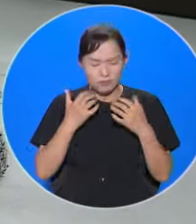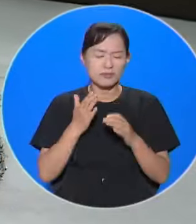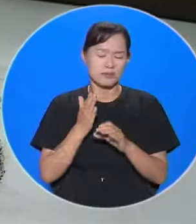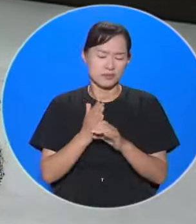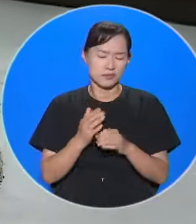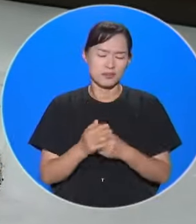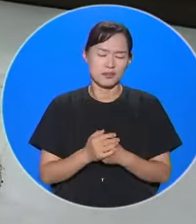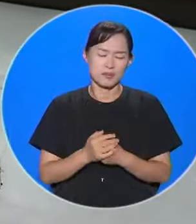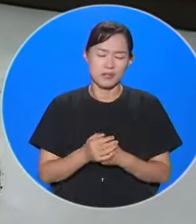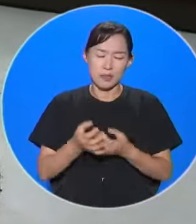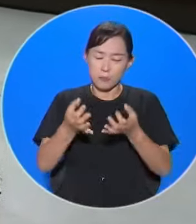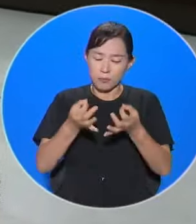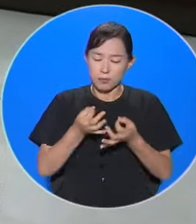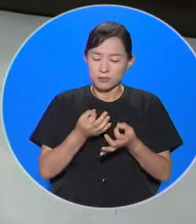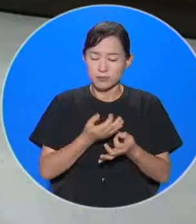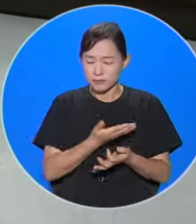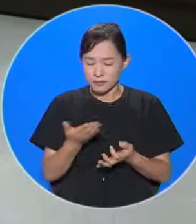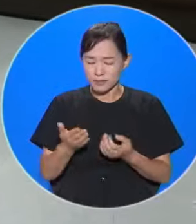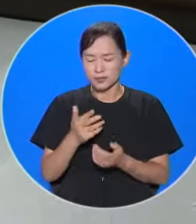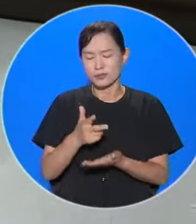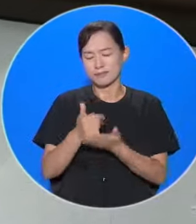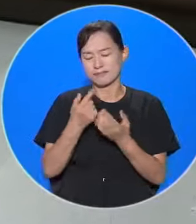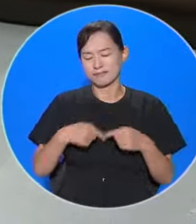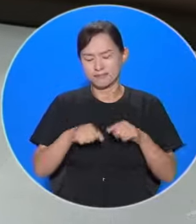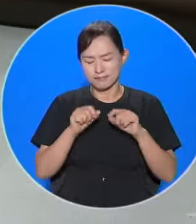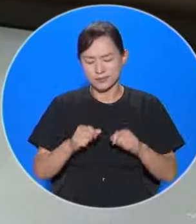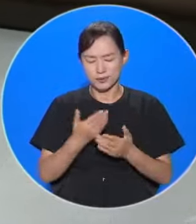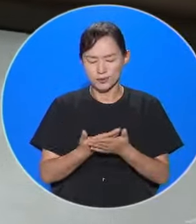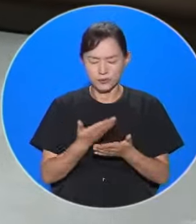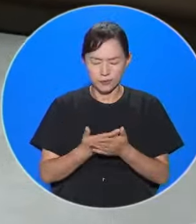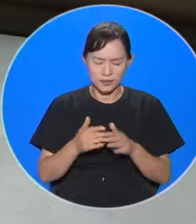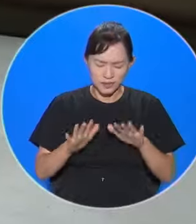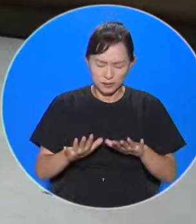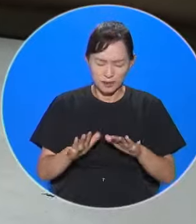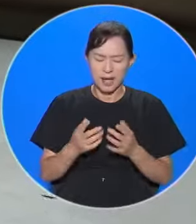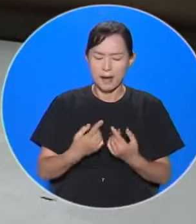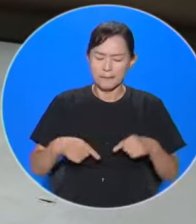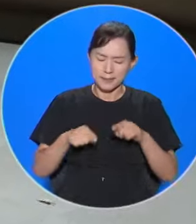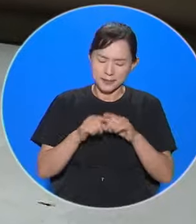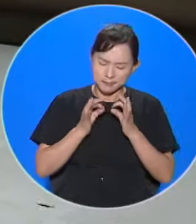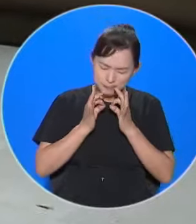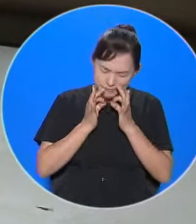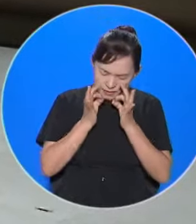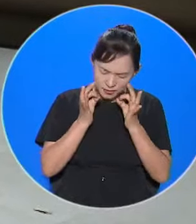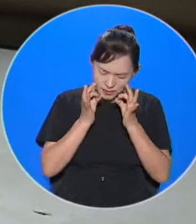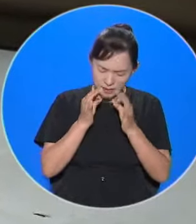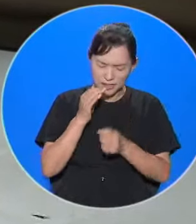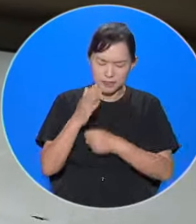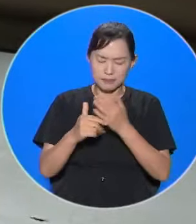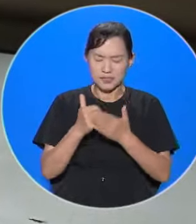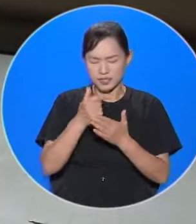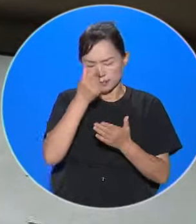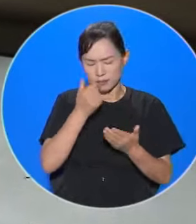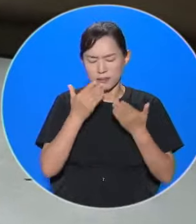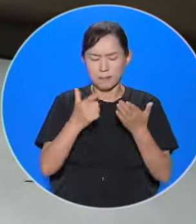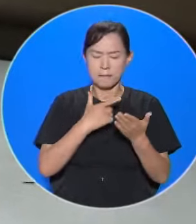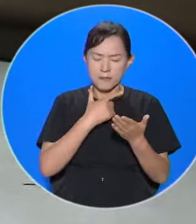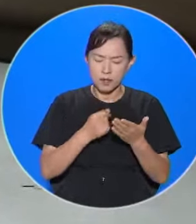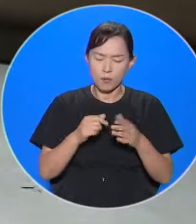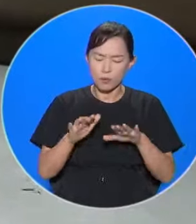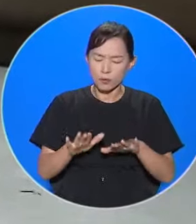있습니다. 우리 시청자들 주님 함께 하여 주시고 이 시간도 함께 간절하게 하나님 앞에 기도하기 원합니다.